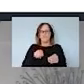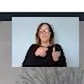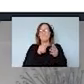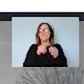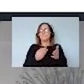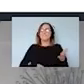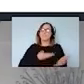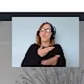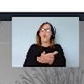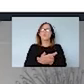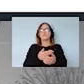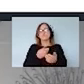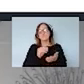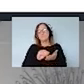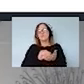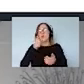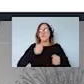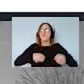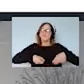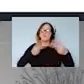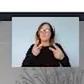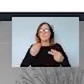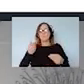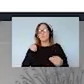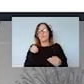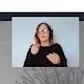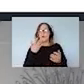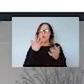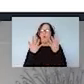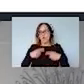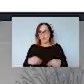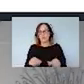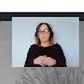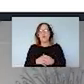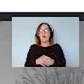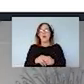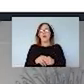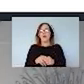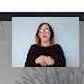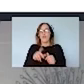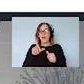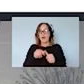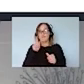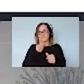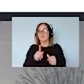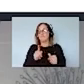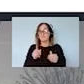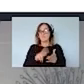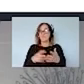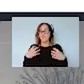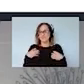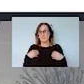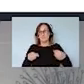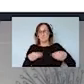wpisałyśmy, że w jednym webinarze weźmie udział do 50 osób. A na naszym, na webinarze, w którym